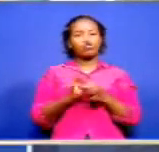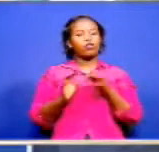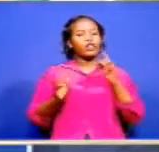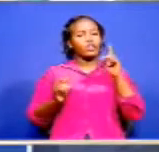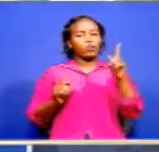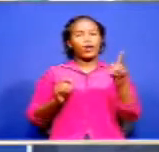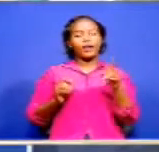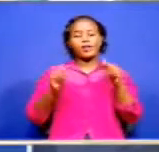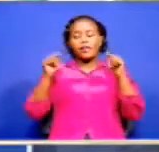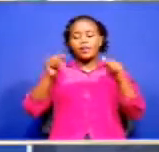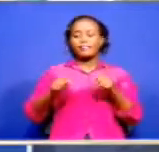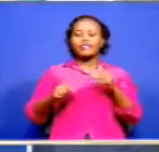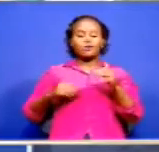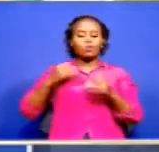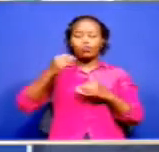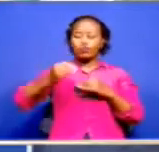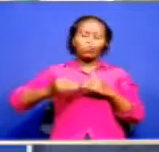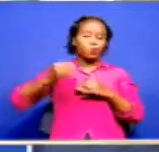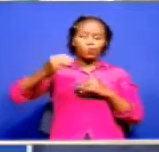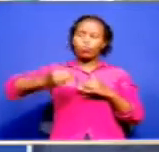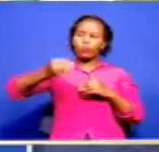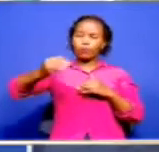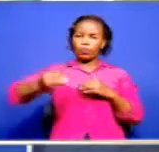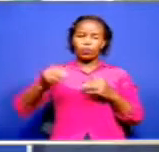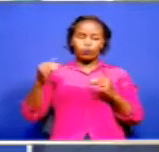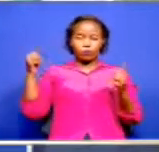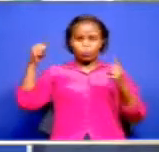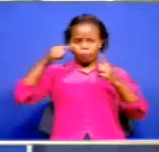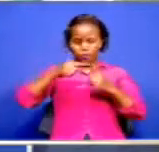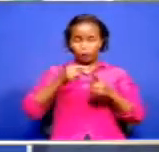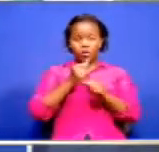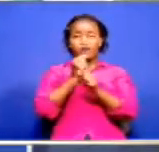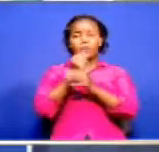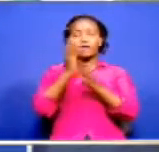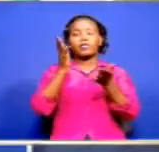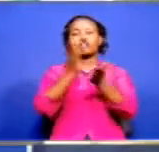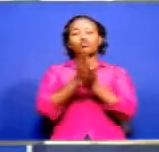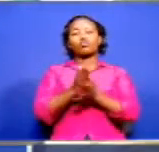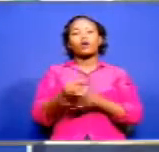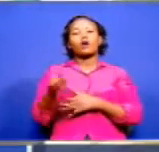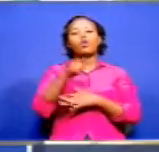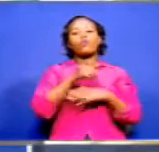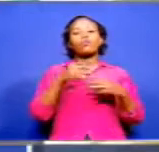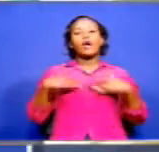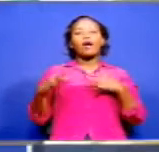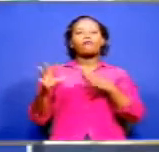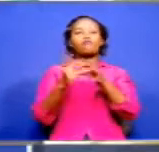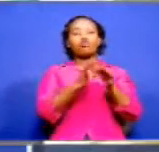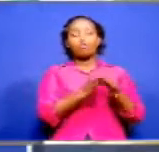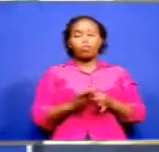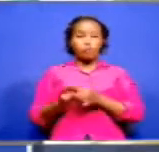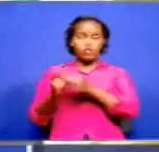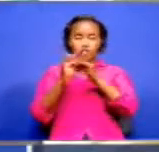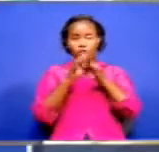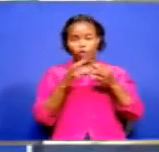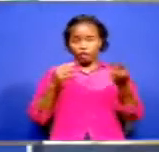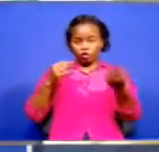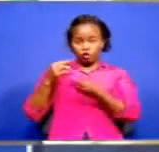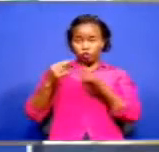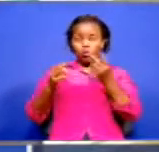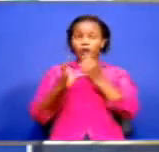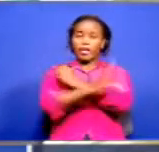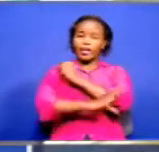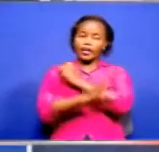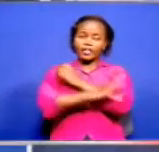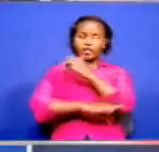hii itaenda mbali sana kuhakikisha ya kwamba uhusiano wa nchi zetu mbili